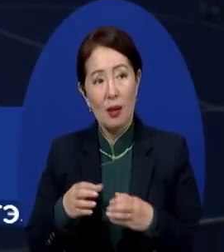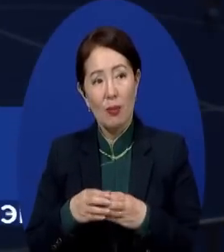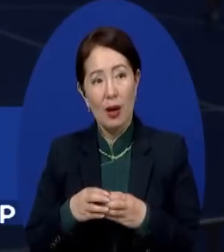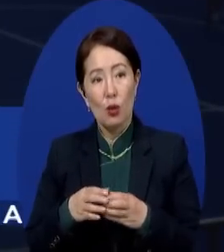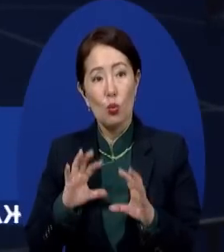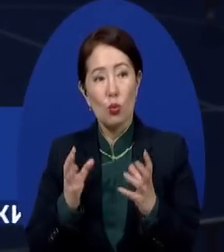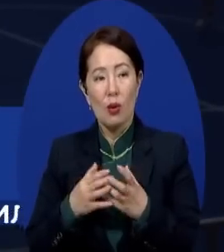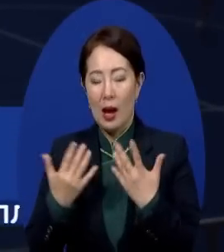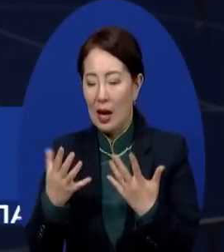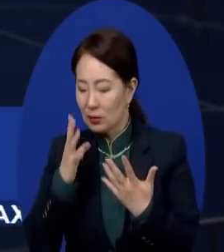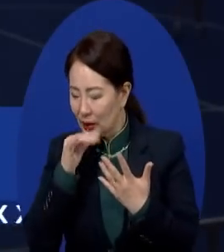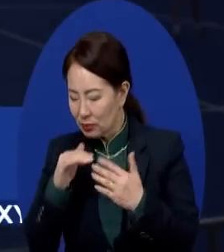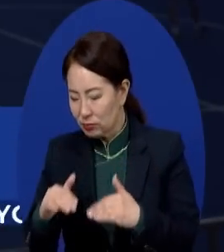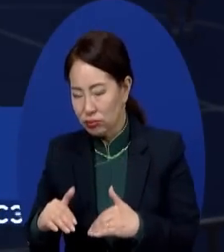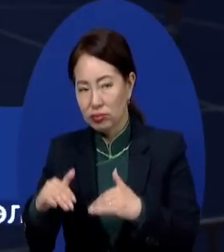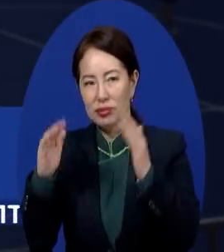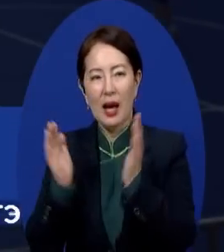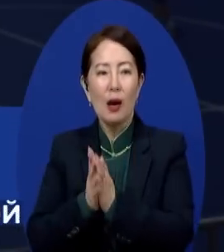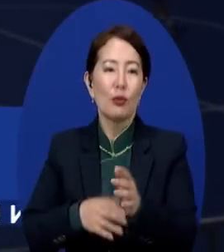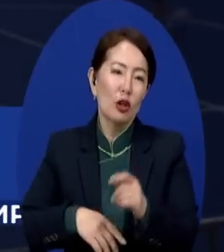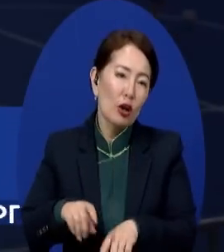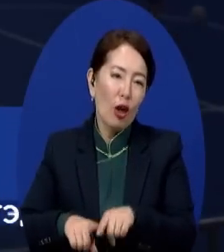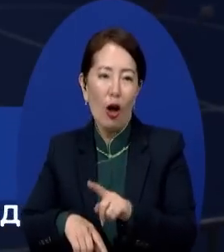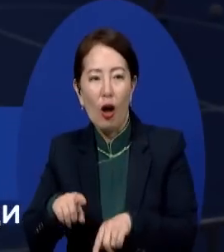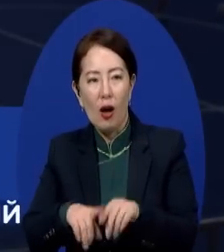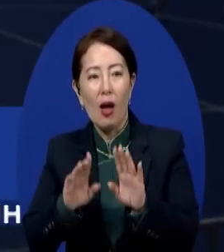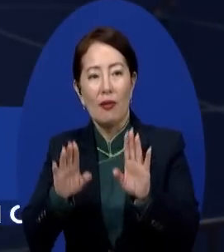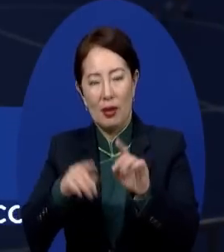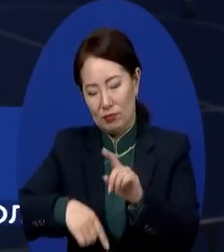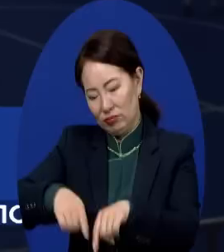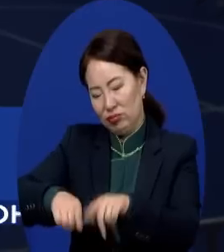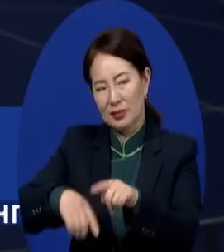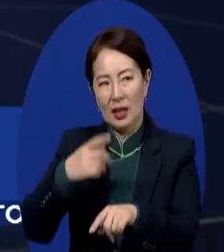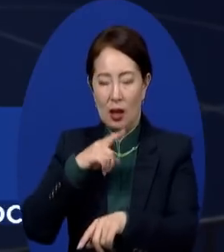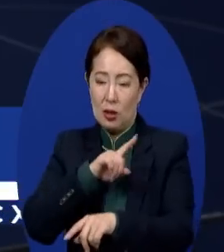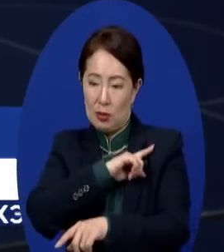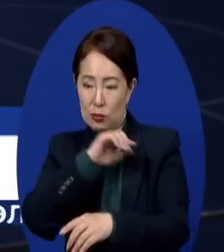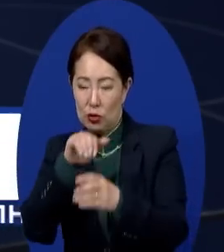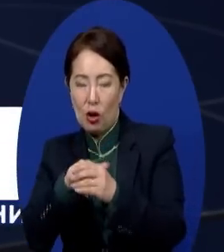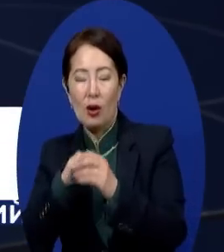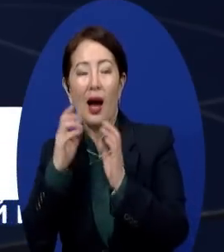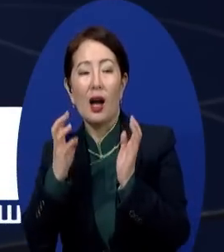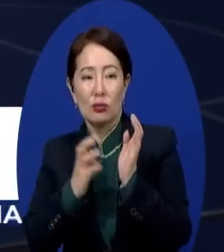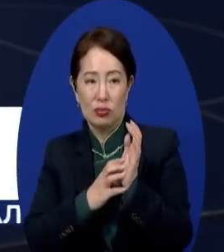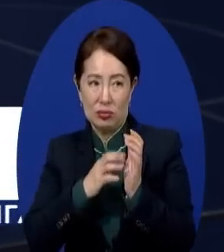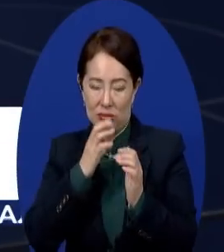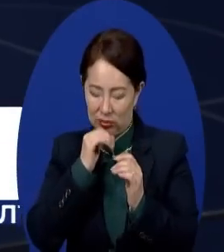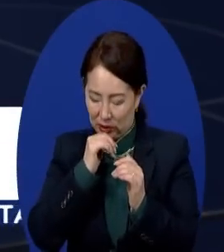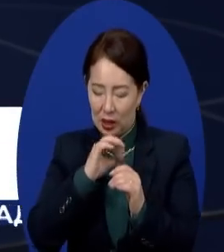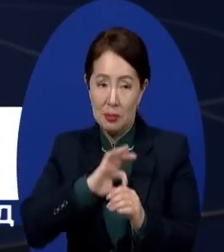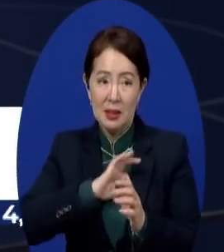нэгэд 10 наснаас хойш хамт тоглосон хүмүүс байгаа. Одоо хүртэл хамт тоглоод ингээд тэмцээн орсон тэмцээн болохноос медаль тулгаж одоо ингээд 19 насны өсөр нас руу